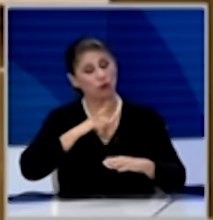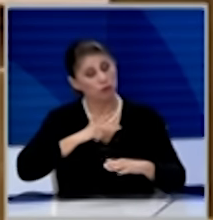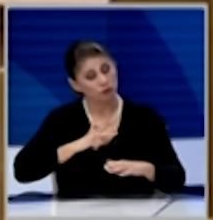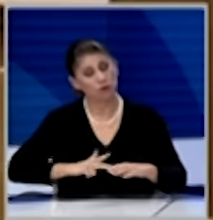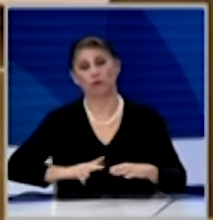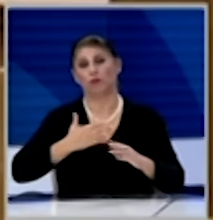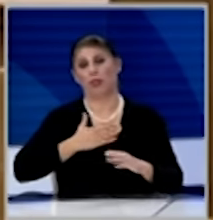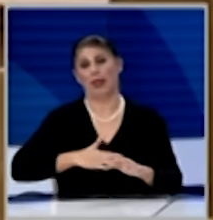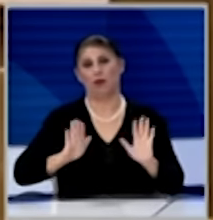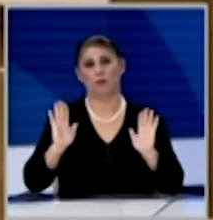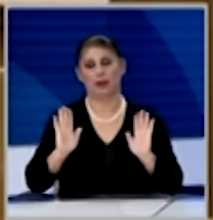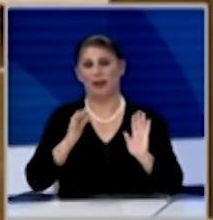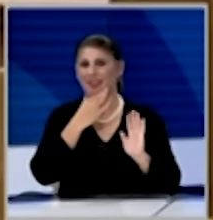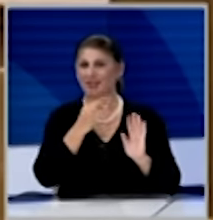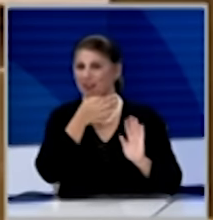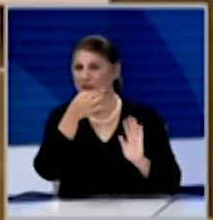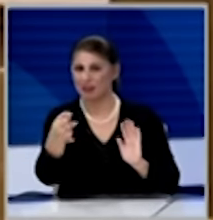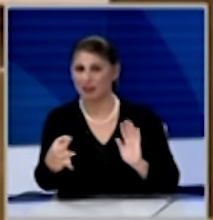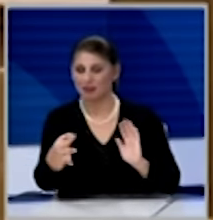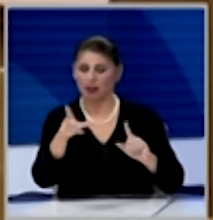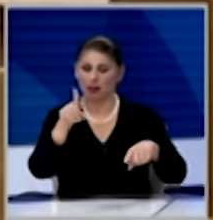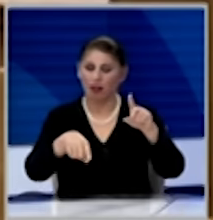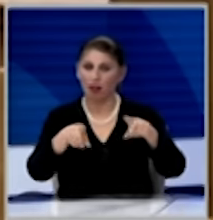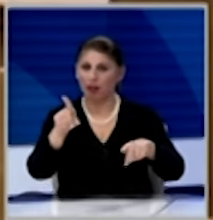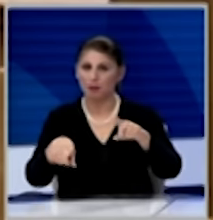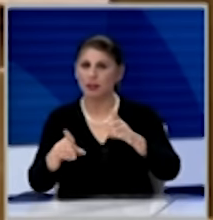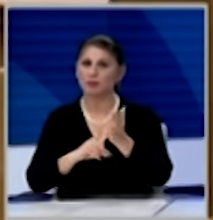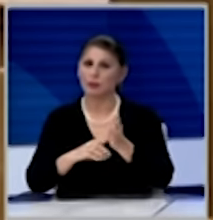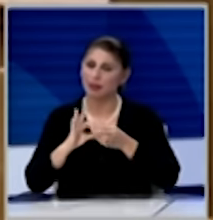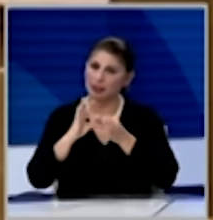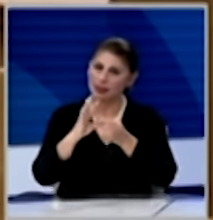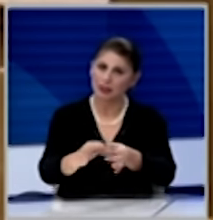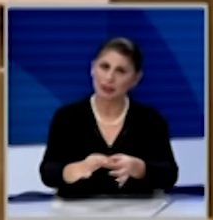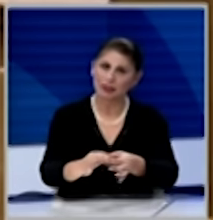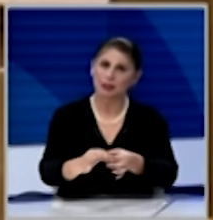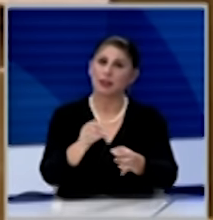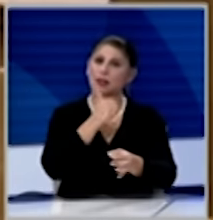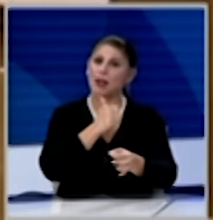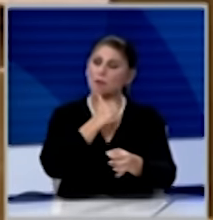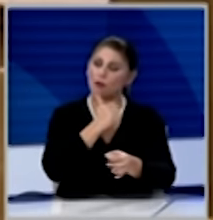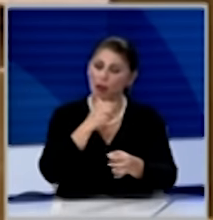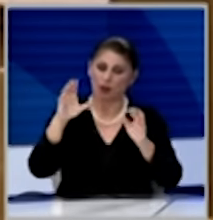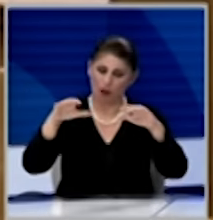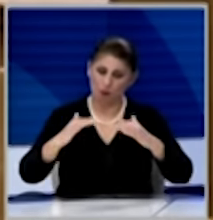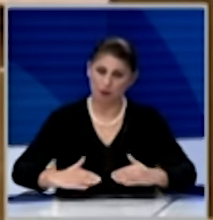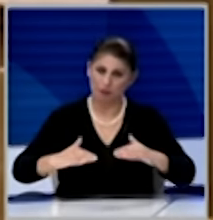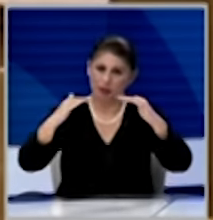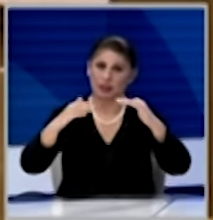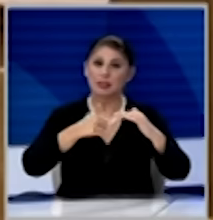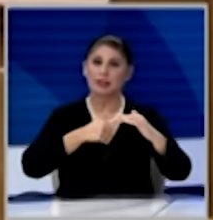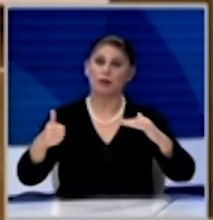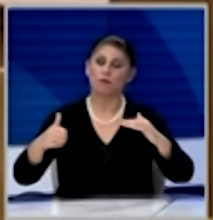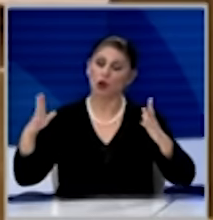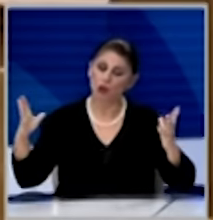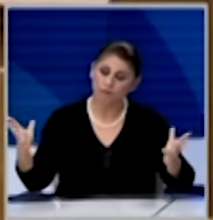επίπεδα άρα λέτε ορισμένες θα πρέπει να συνεχίσουν να υποφέρουν από πλημμύρες και η μόνη